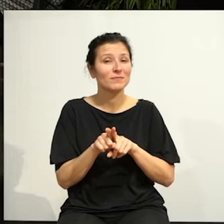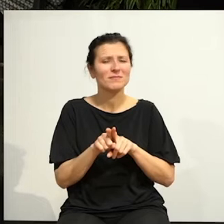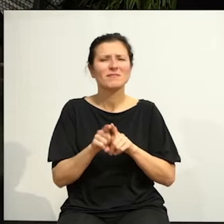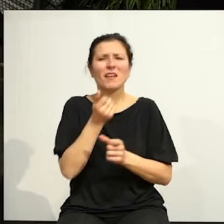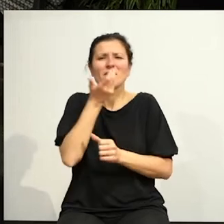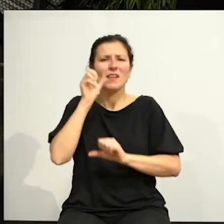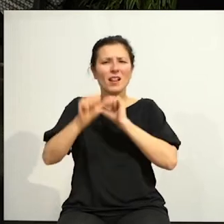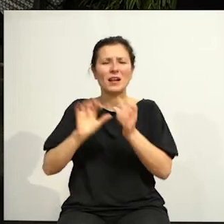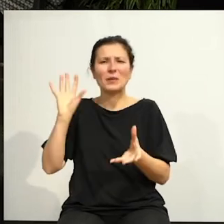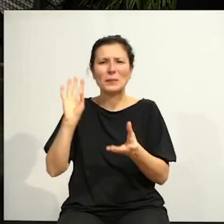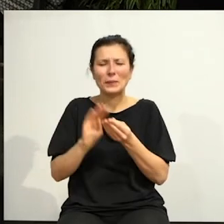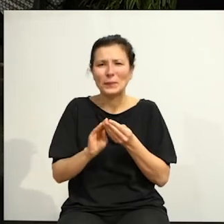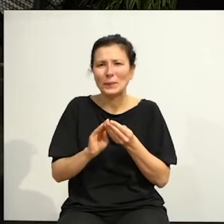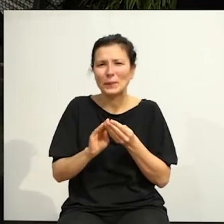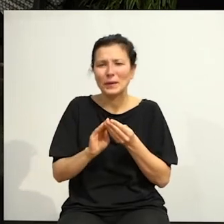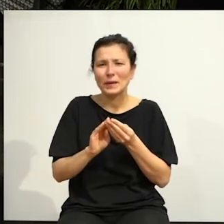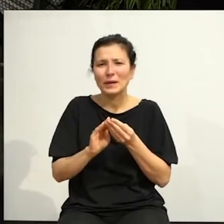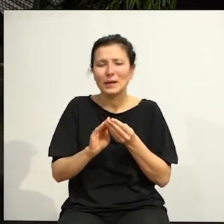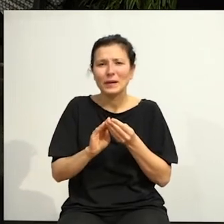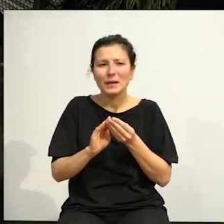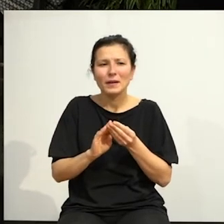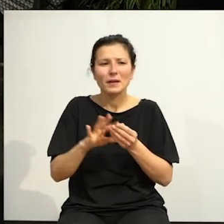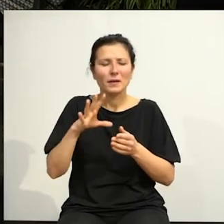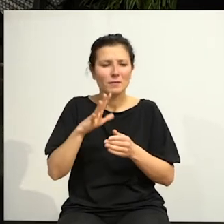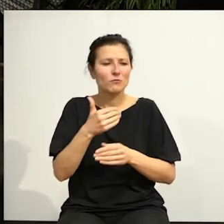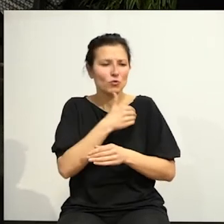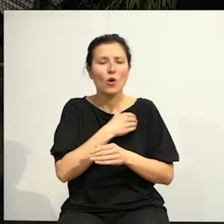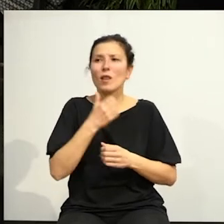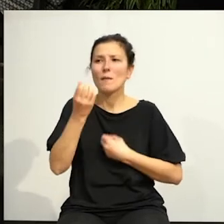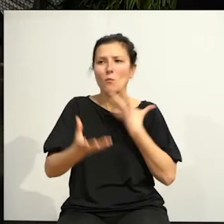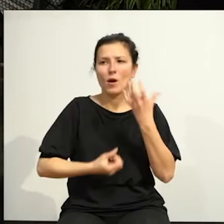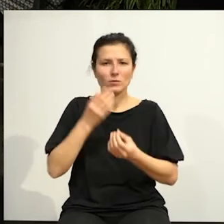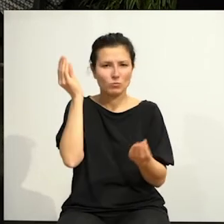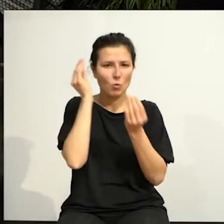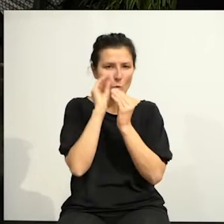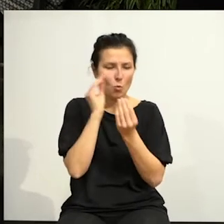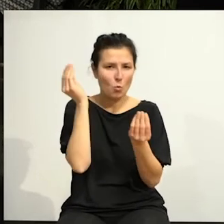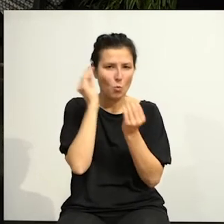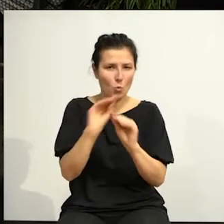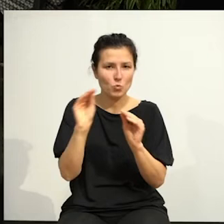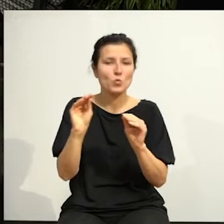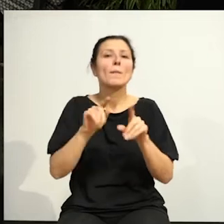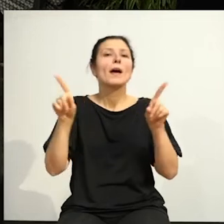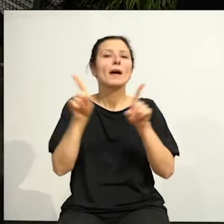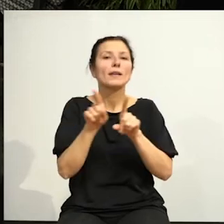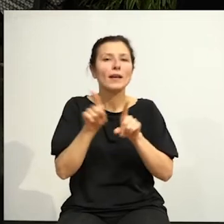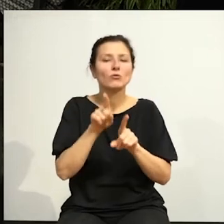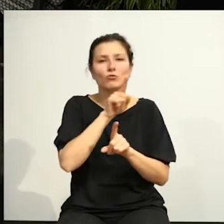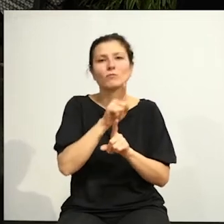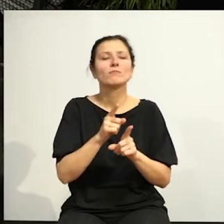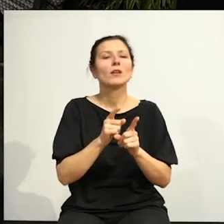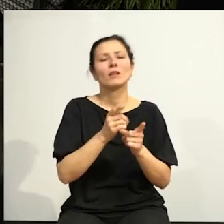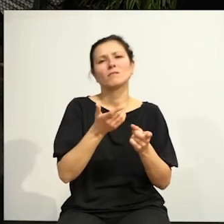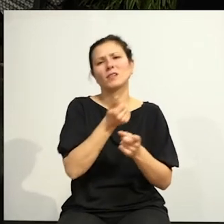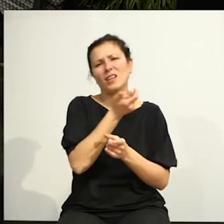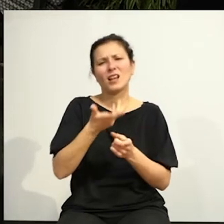lat terminowałem w szkole poezji i parę tomików opublikowałem, ale ponieważ one